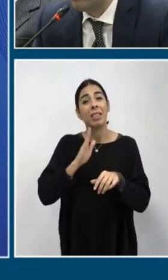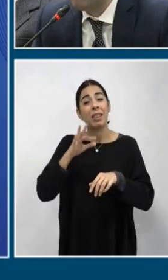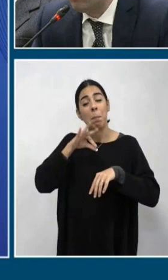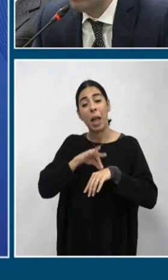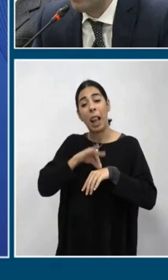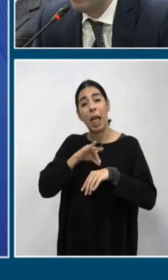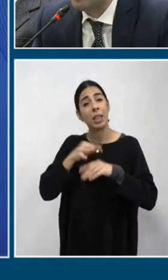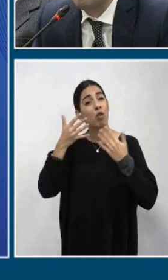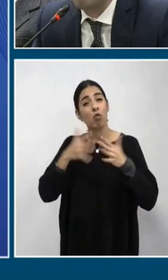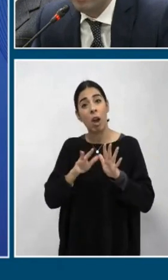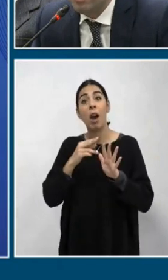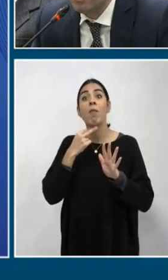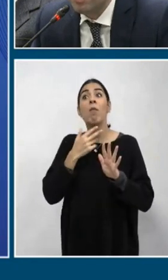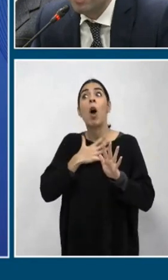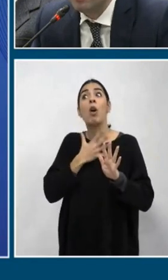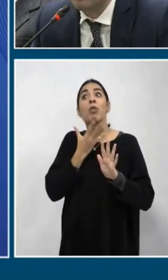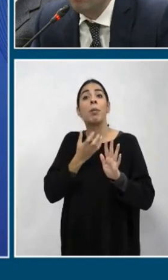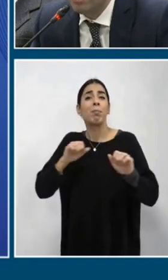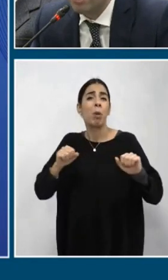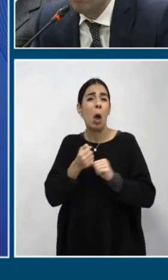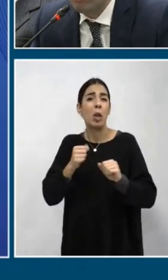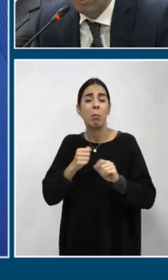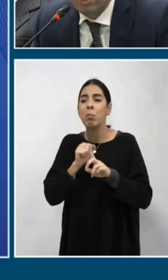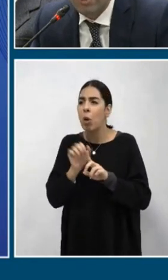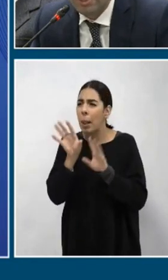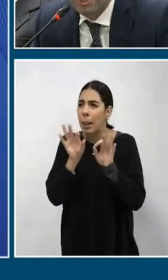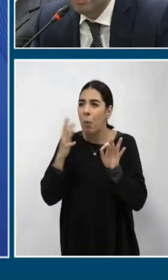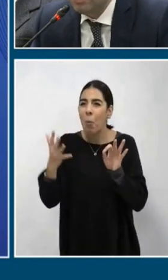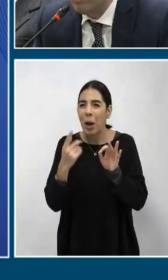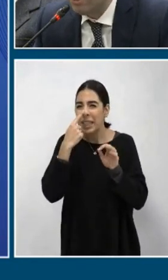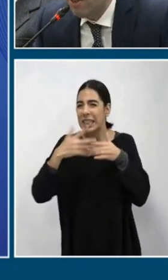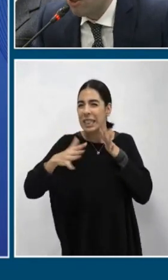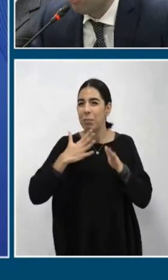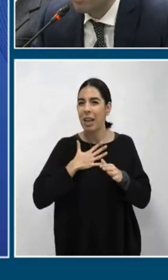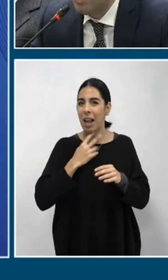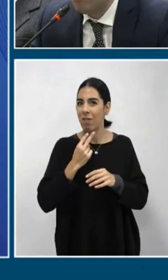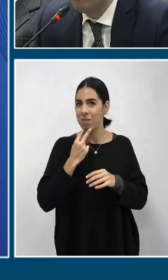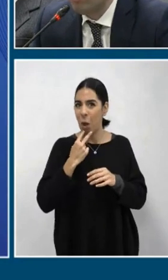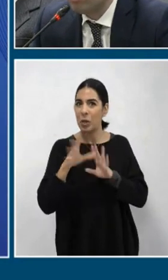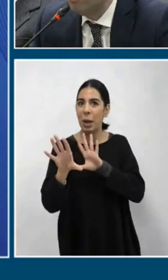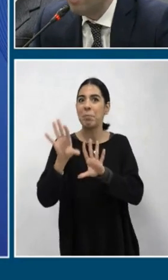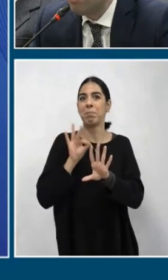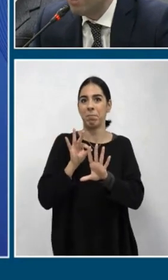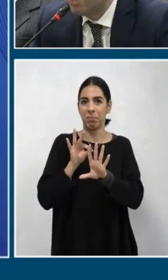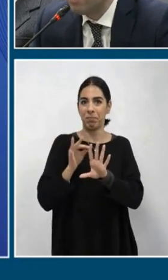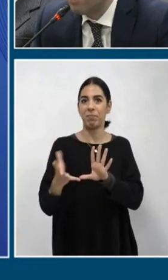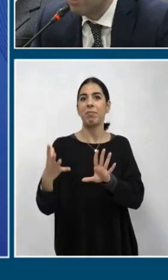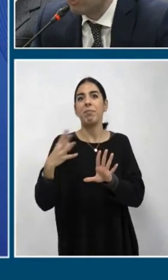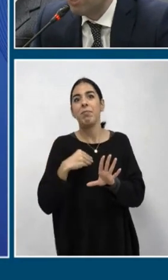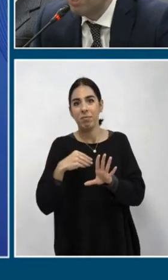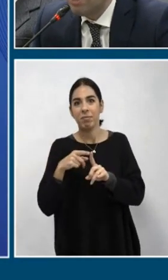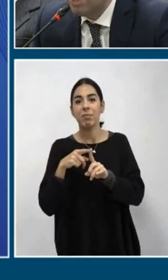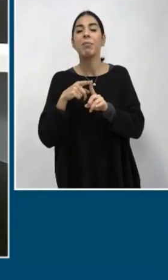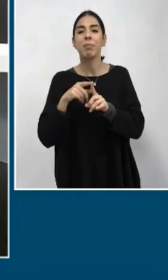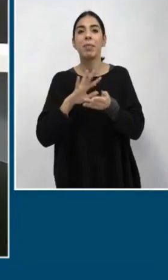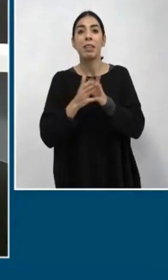utilizzare una voce che che è affine che è simile che gli è più prossima e quindi attraverso questa possibilità binaria